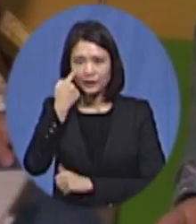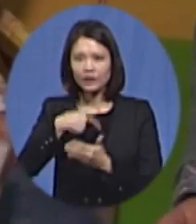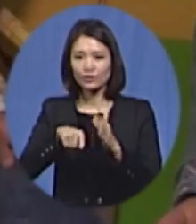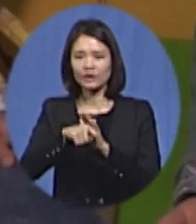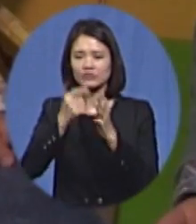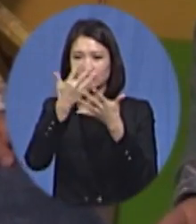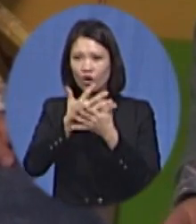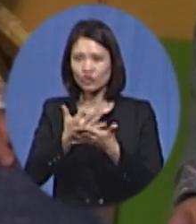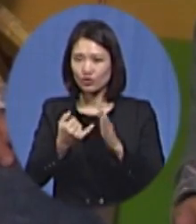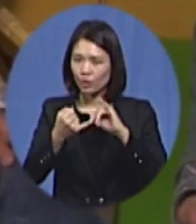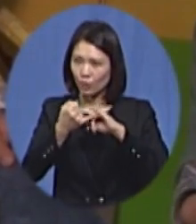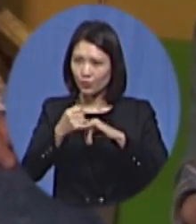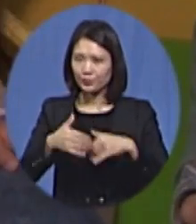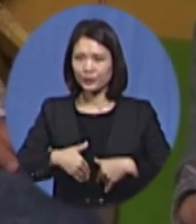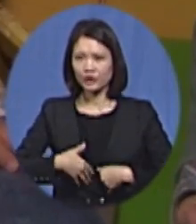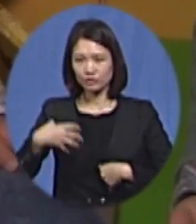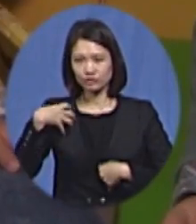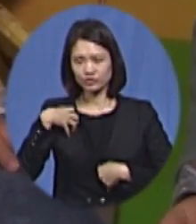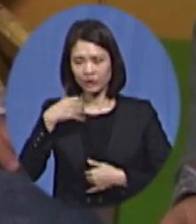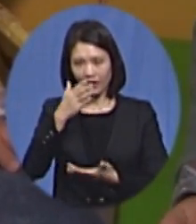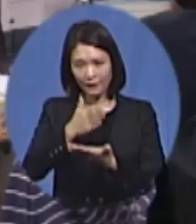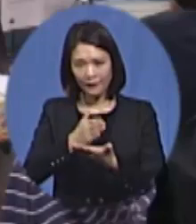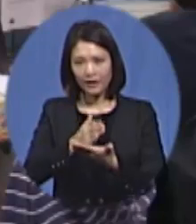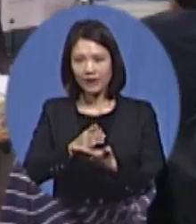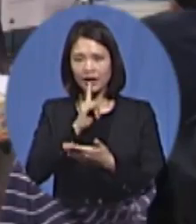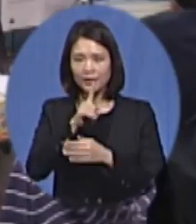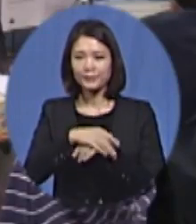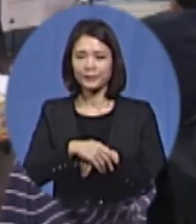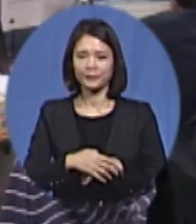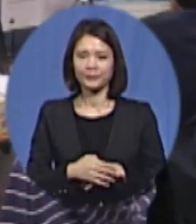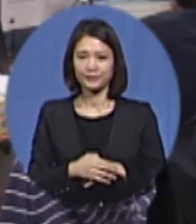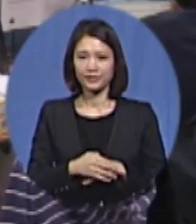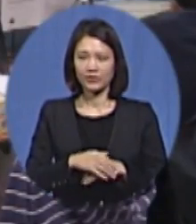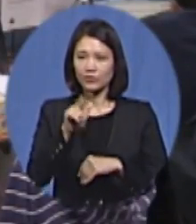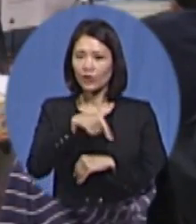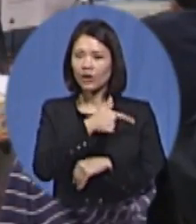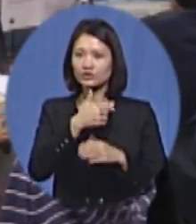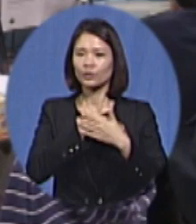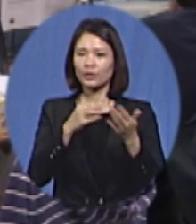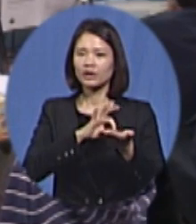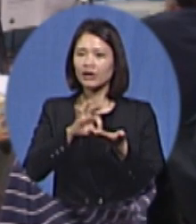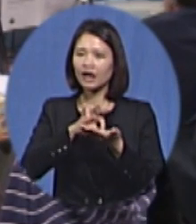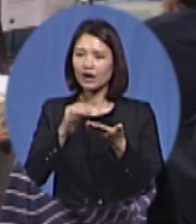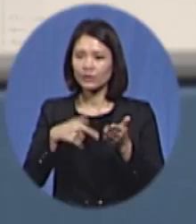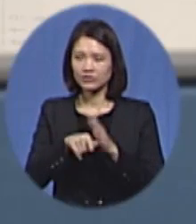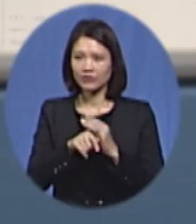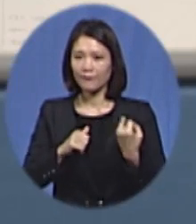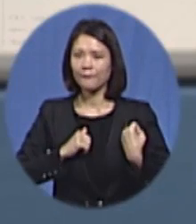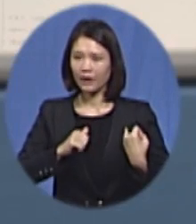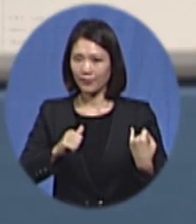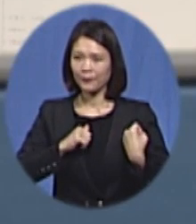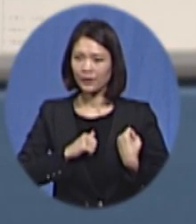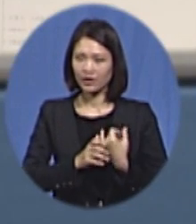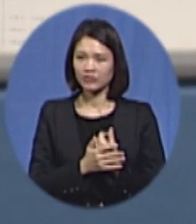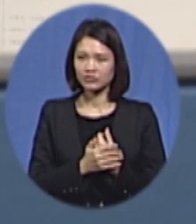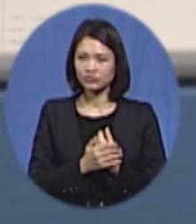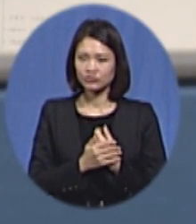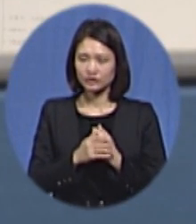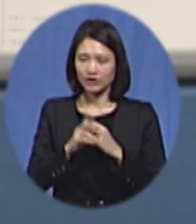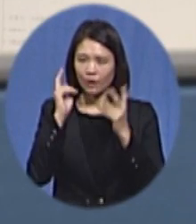서류를 마련해야 하는 부담을 줄인다는 방침입니다. 종일반을 이용하려면 맞벌이,